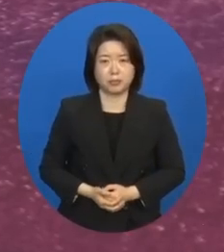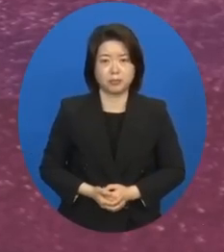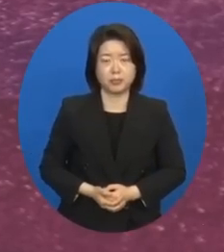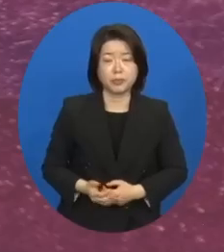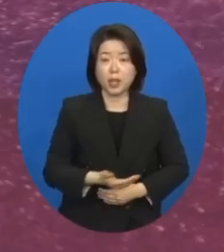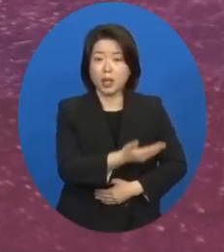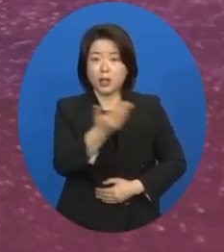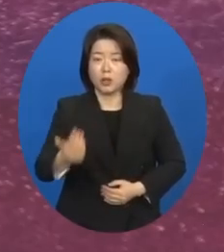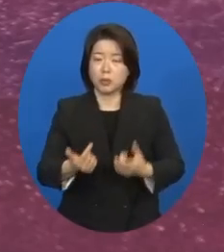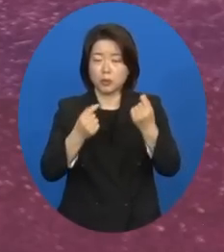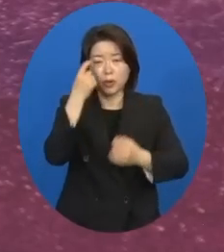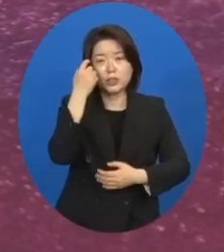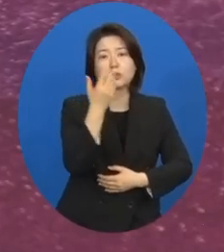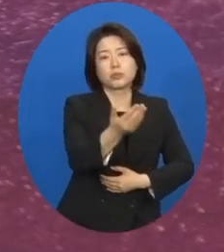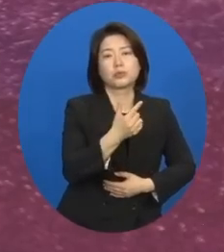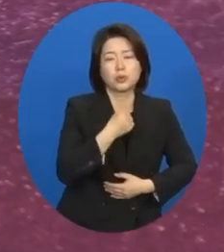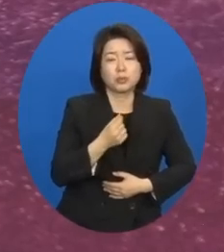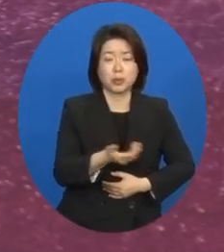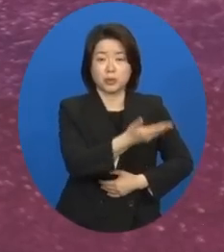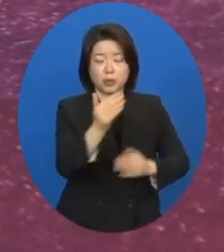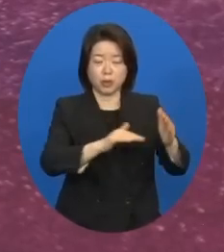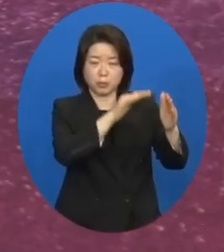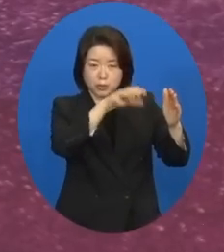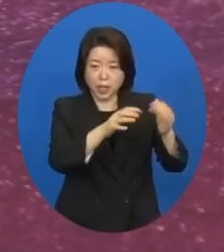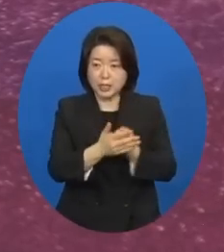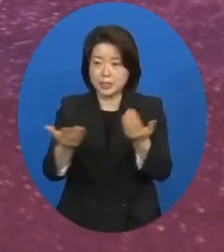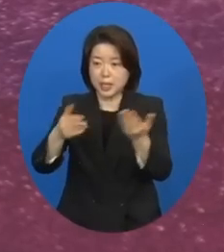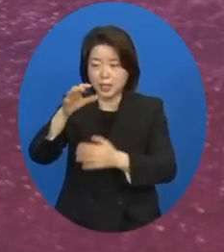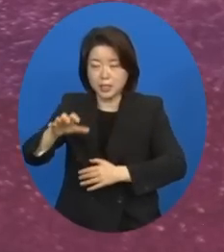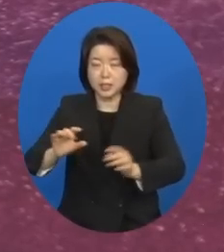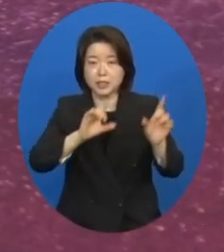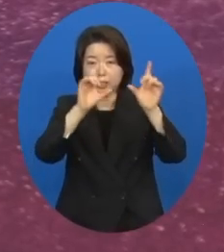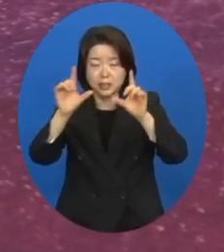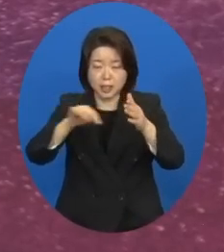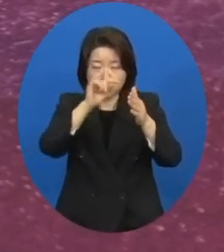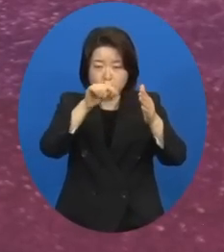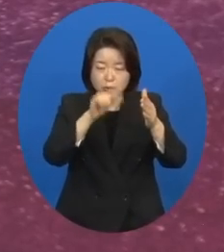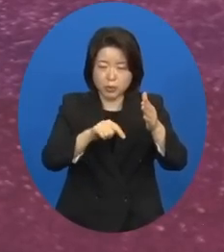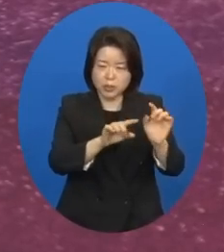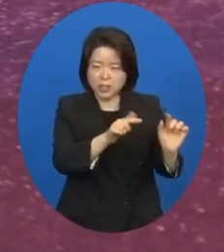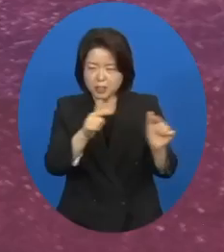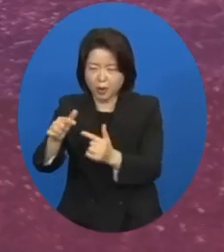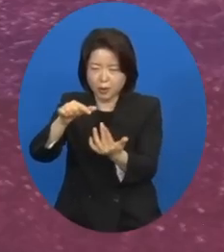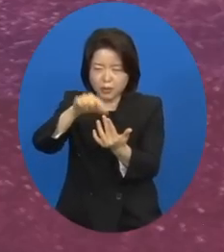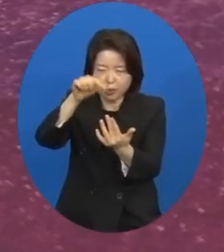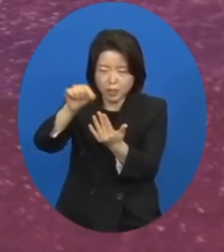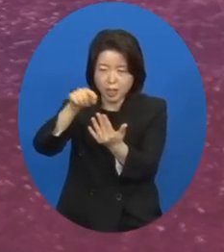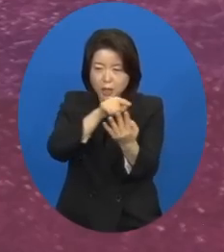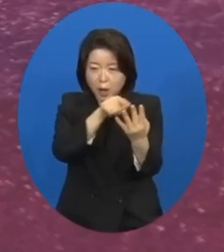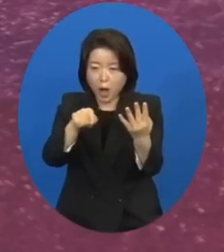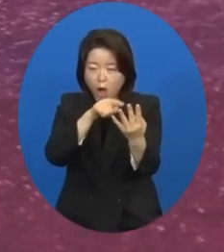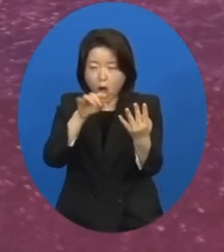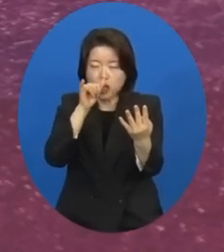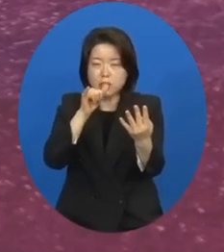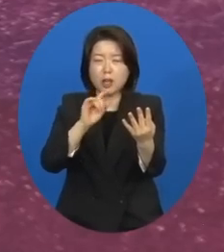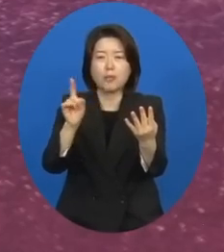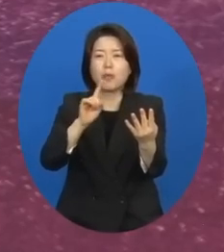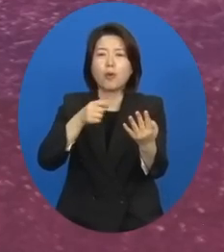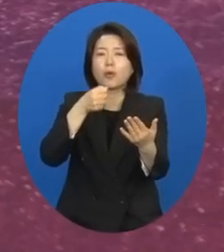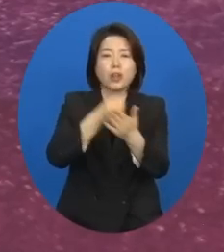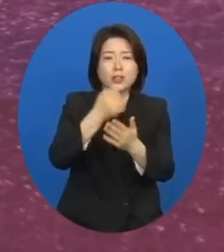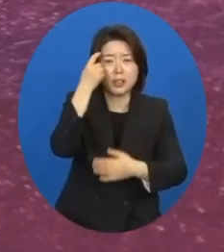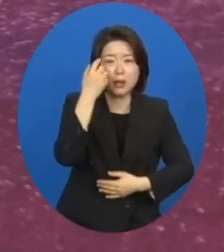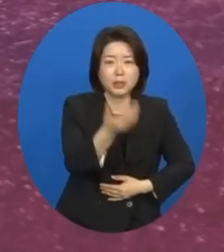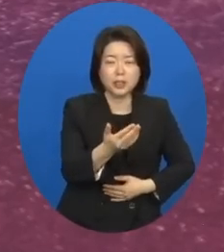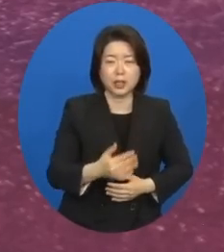싶습니다. 여러분의 가정에서, 일터에서, 삶의 다양한 선택지 앞에서 어떠한 선택을 하고 계십니까?